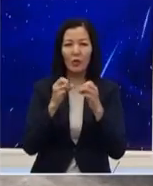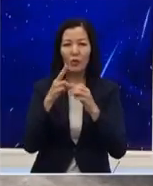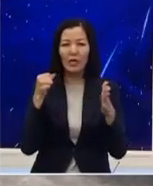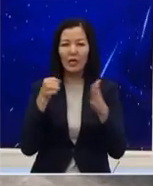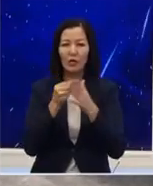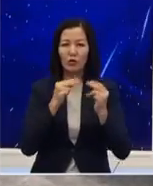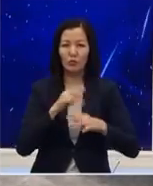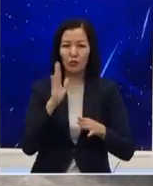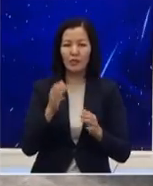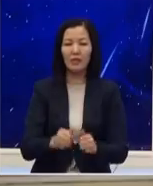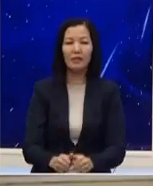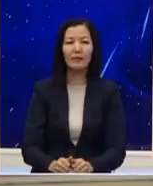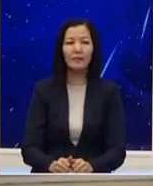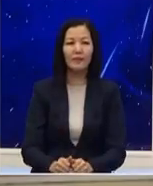істейді.